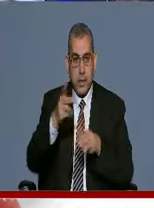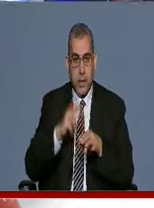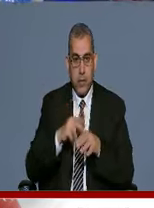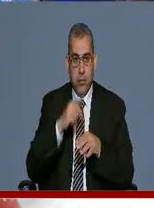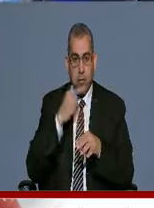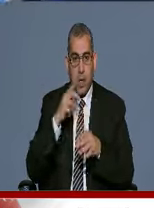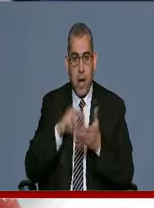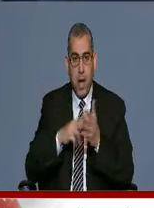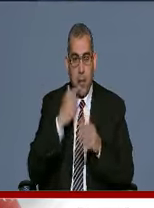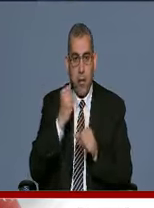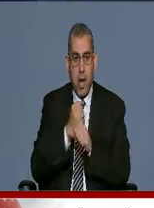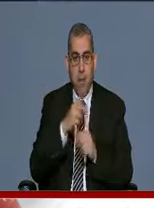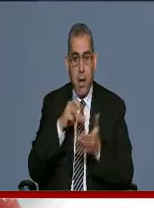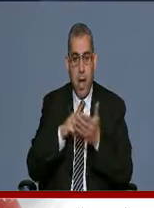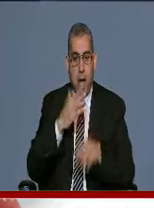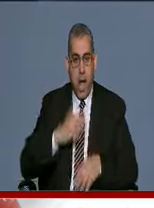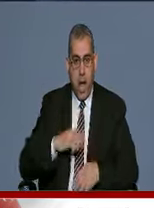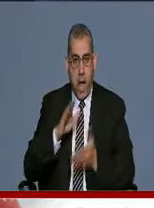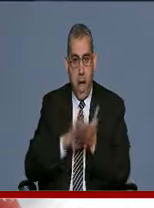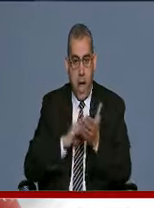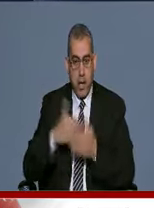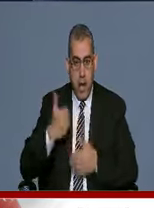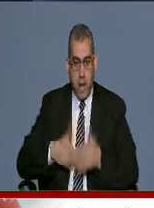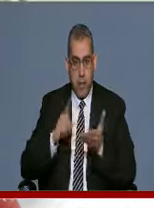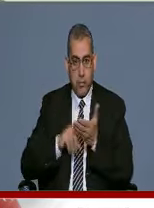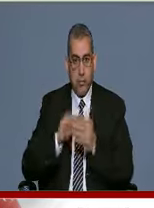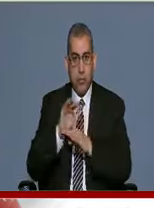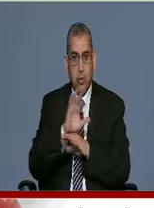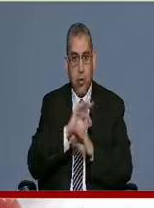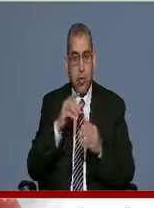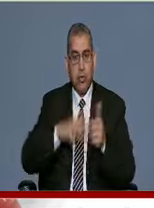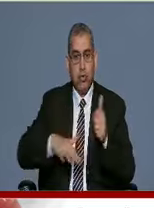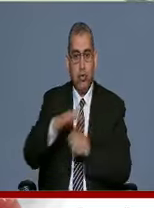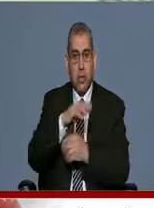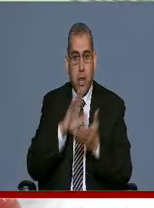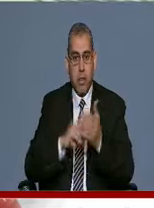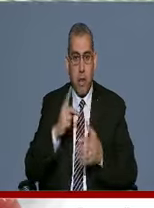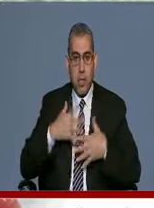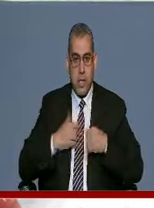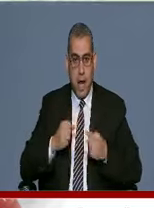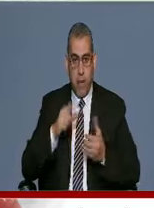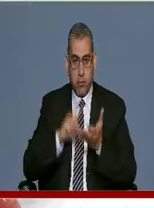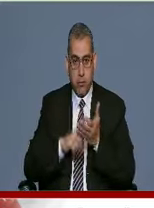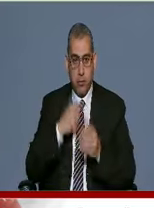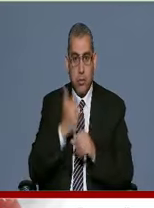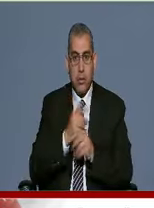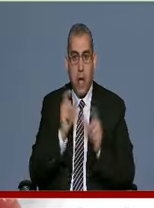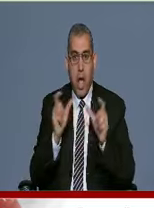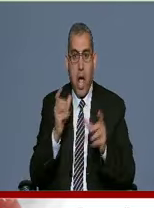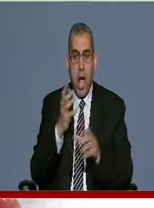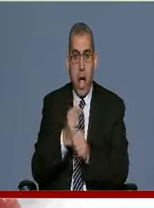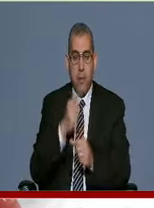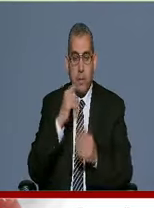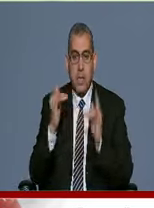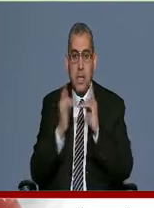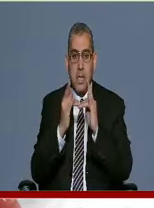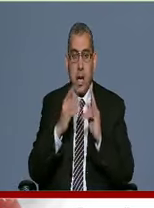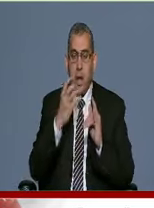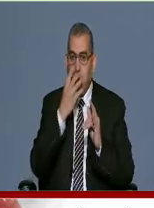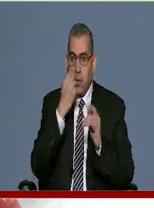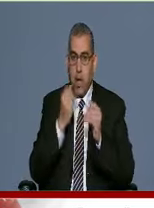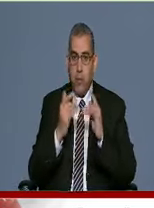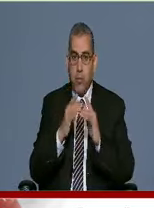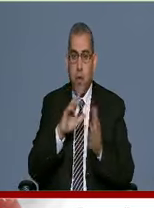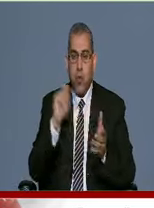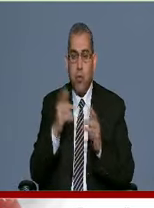والرعايات العاجله والحرجه اللي نقدر من خلالها وربطها بالشبكه الوطنيه للطوارئ والسلامه ان احنا نؤمن وجود سرير رعايه وحضانه في